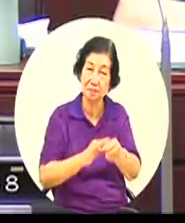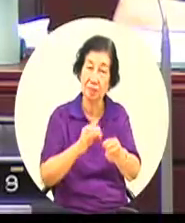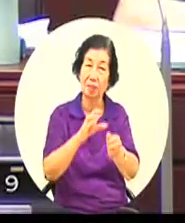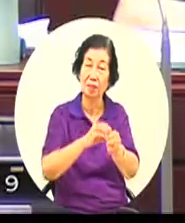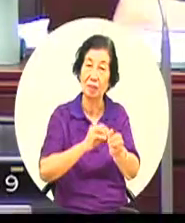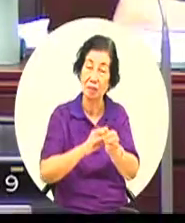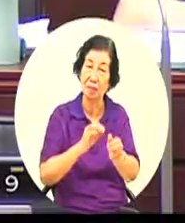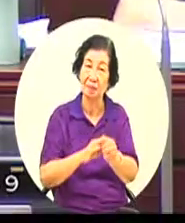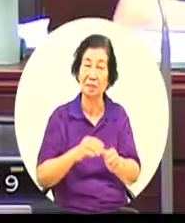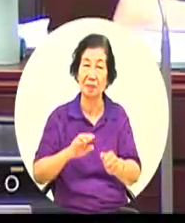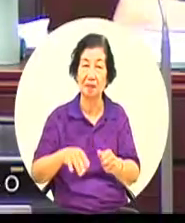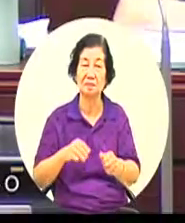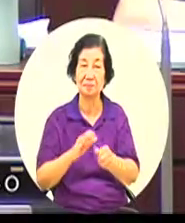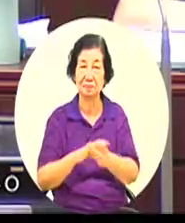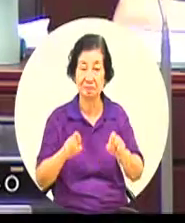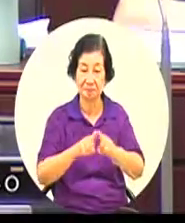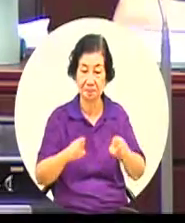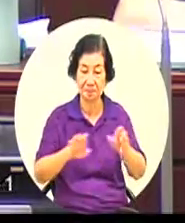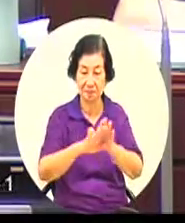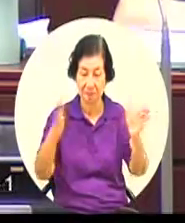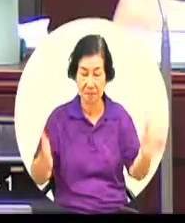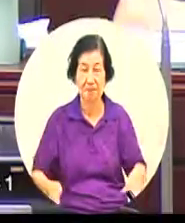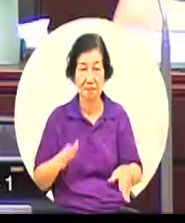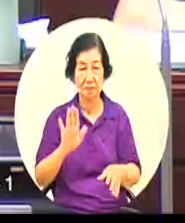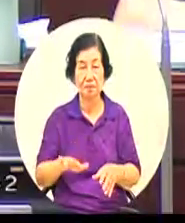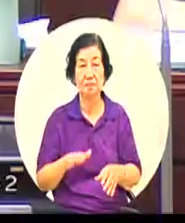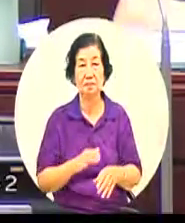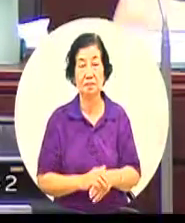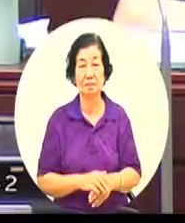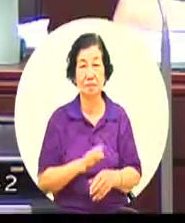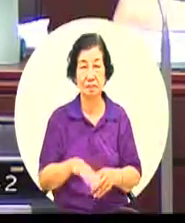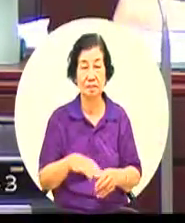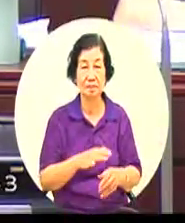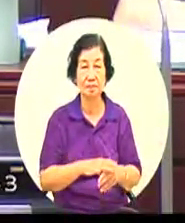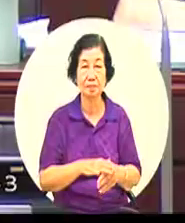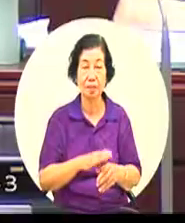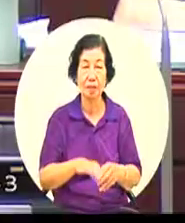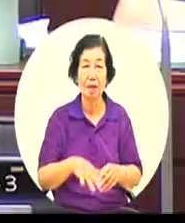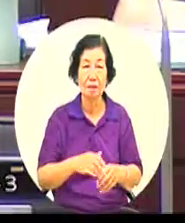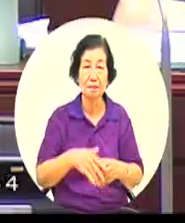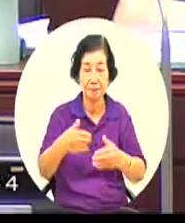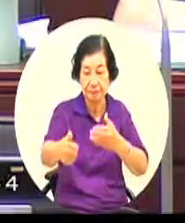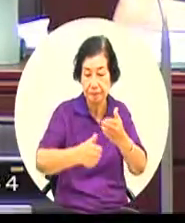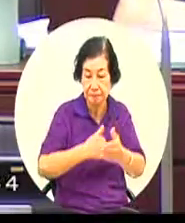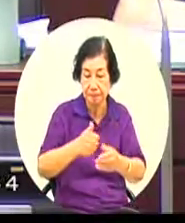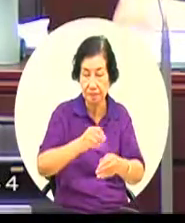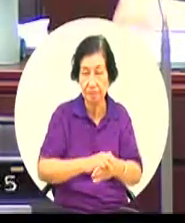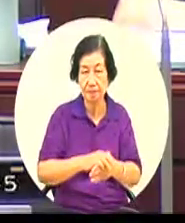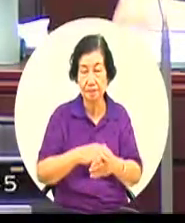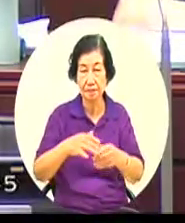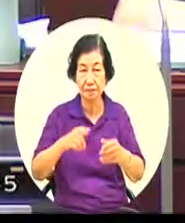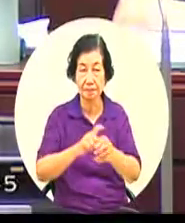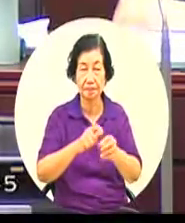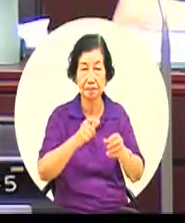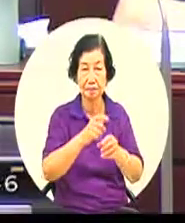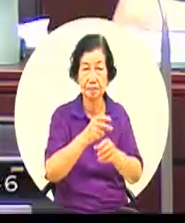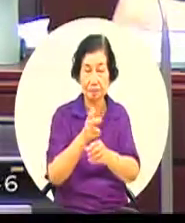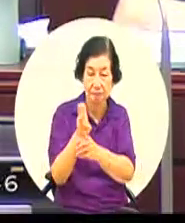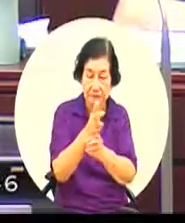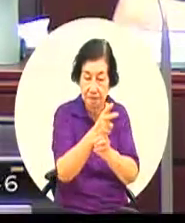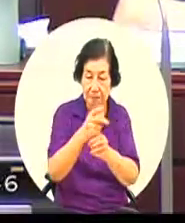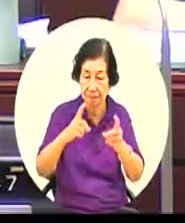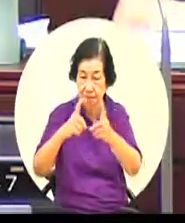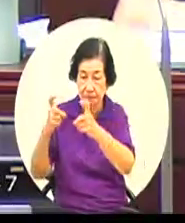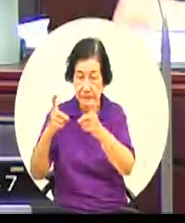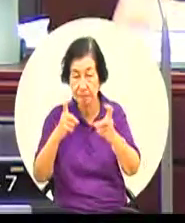然后我们再结合了军医平台。但是这些引进的新的这种教学的影片拍摄的方法制作等等，它必